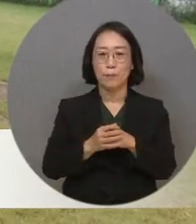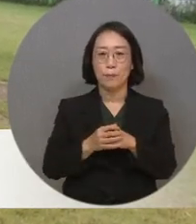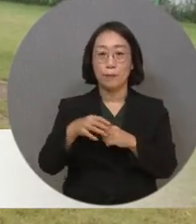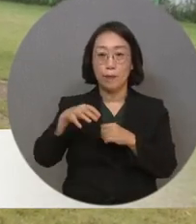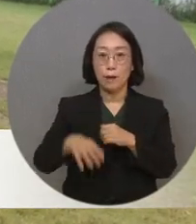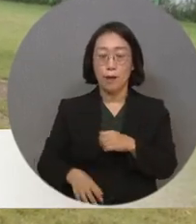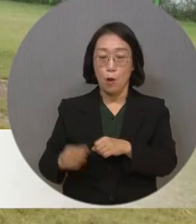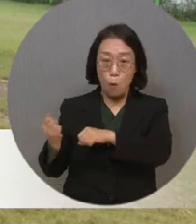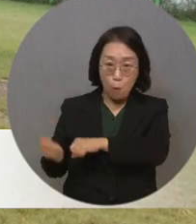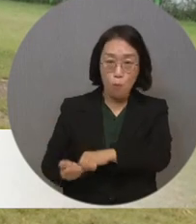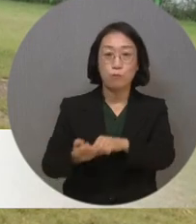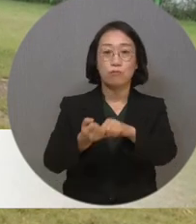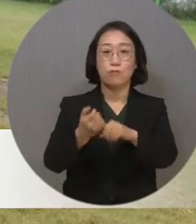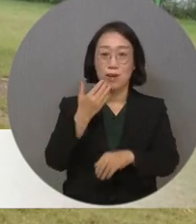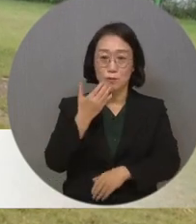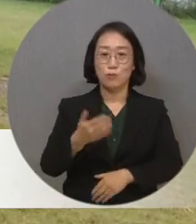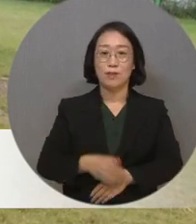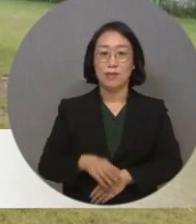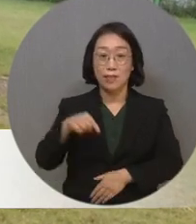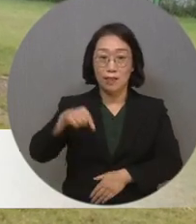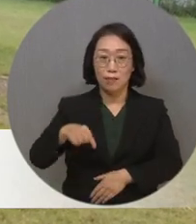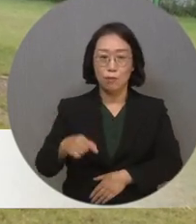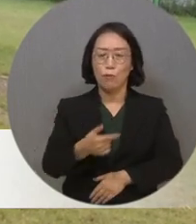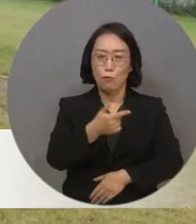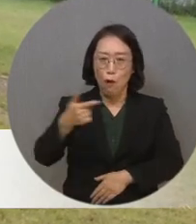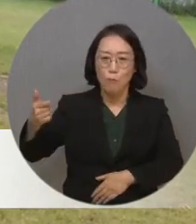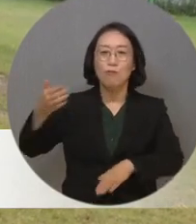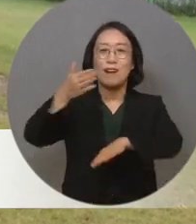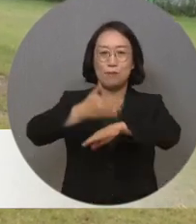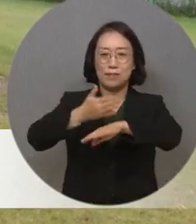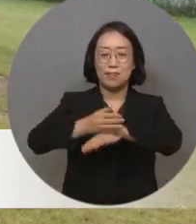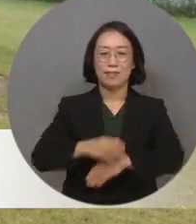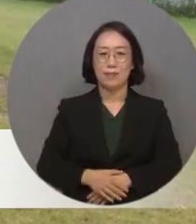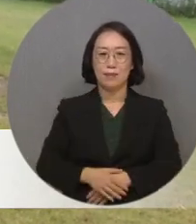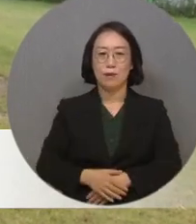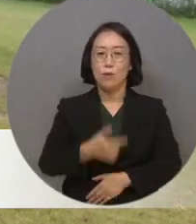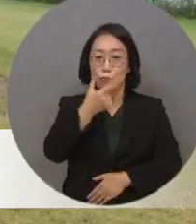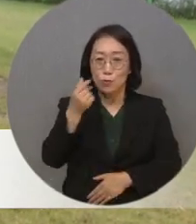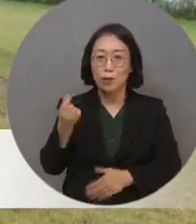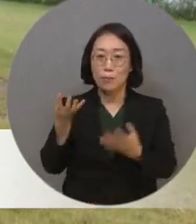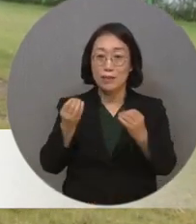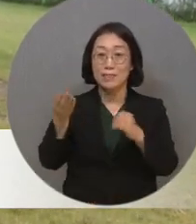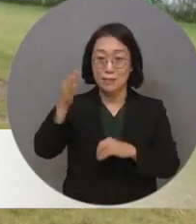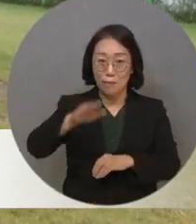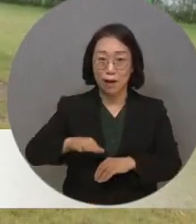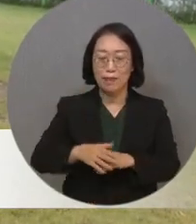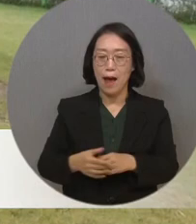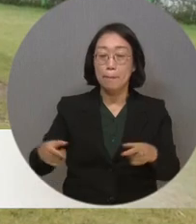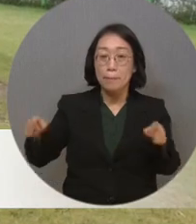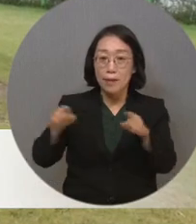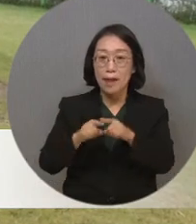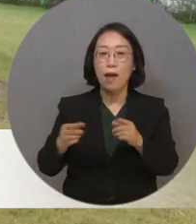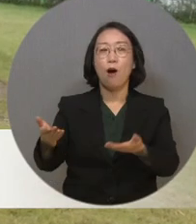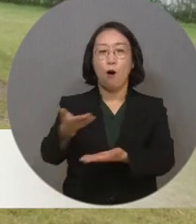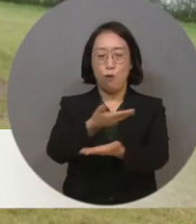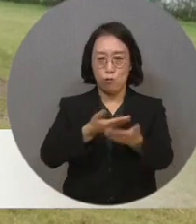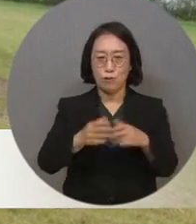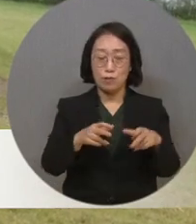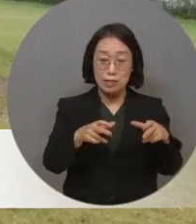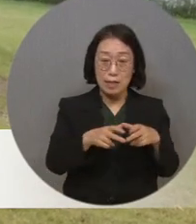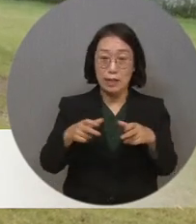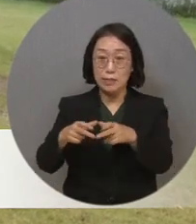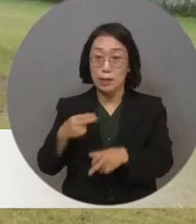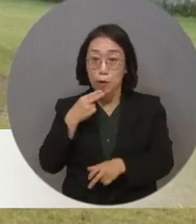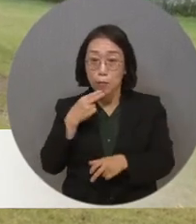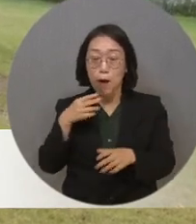우리 파크골프를 치시는 거에 대해서 제가 너무 감사드리고요. 부족한 것이 많지만 함께 어울려서 우리 장애인과